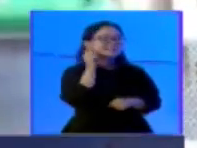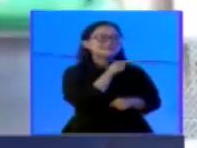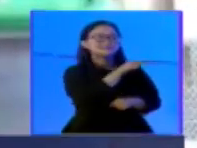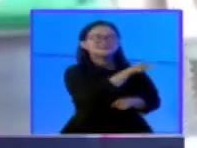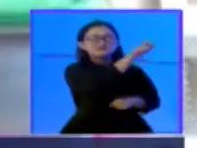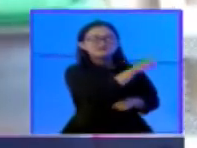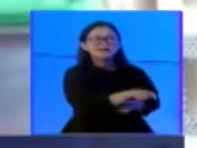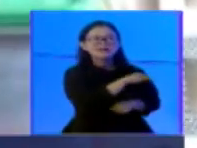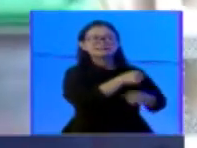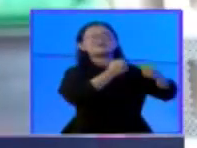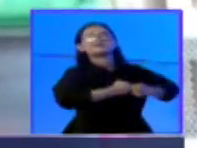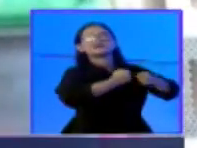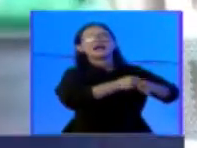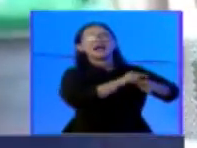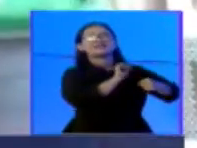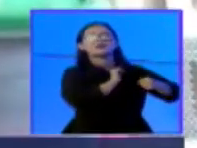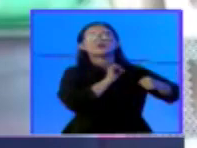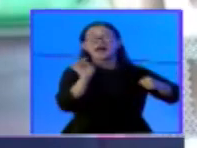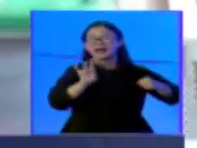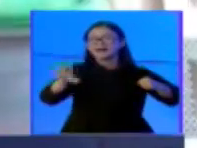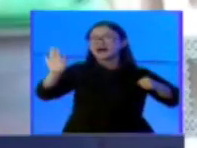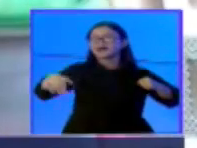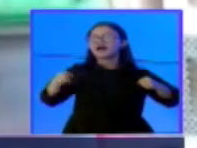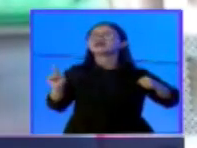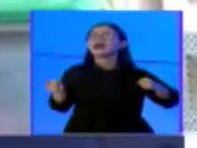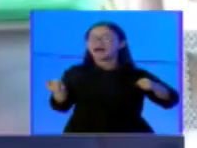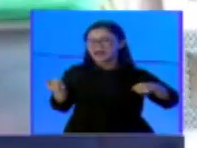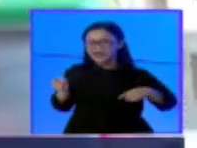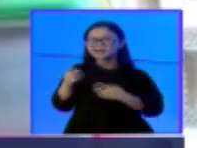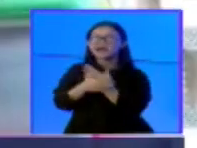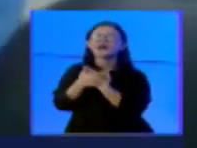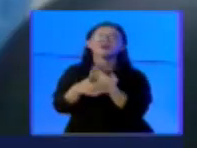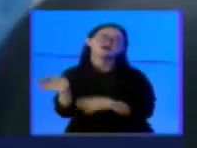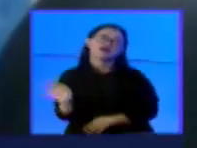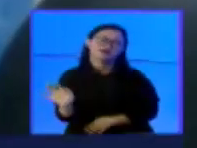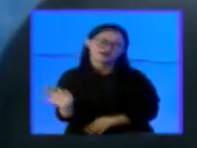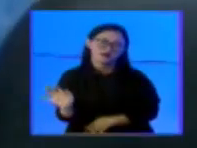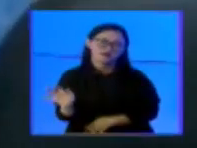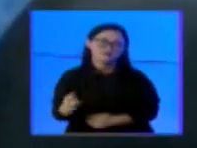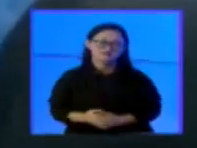polsek, Pak. Karena saya kasihan sama anak saya yang satunya, nggak ada yang ngurusin, Pak.